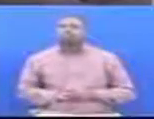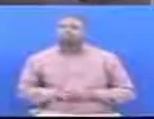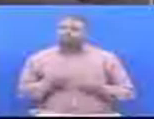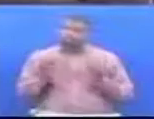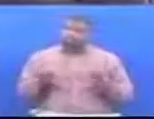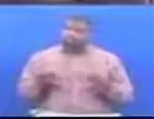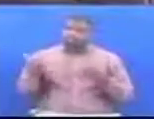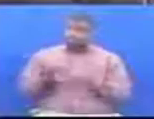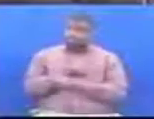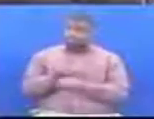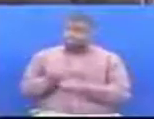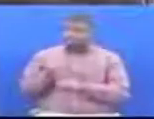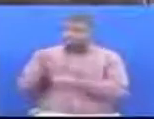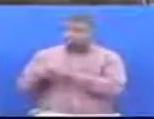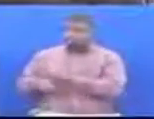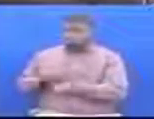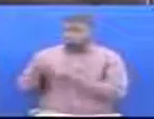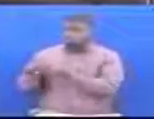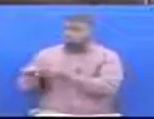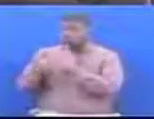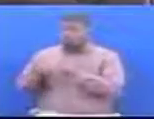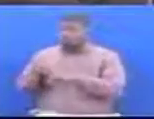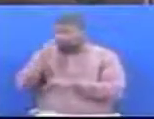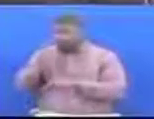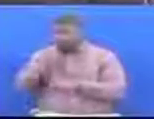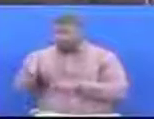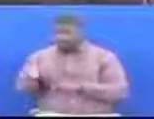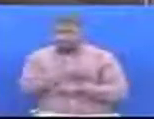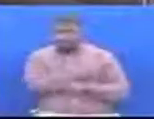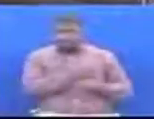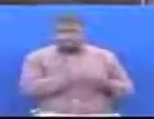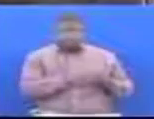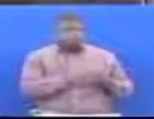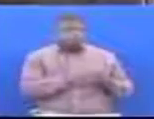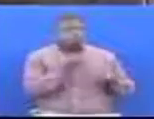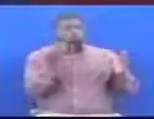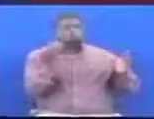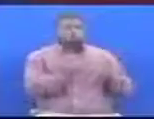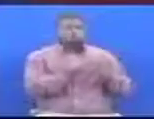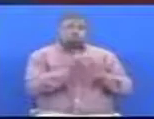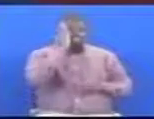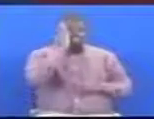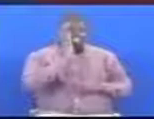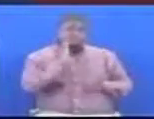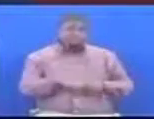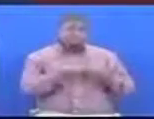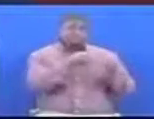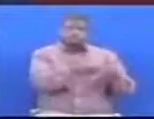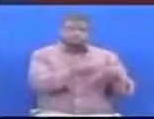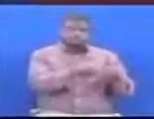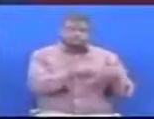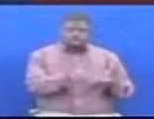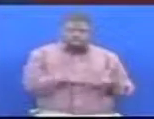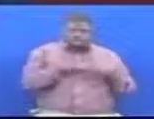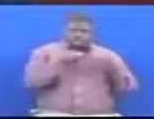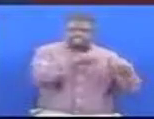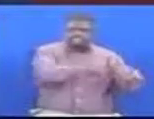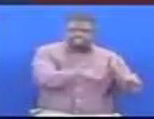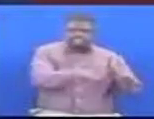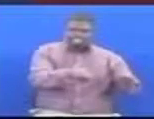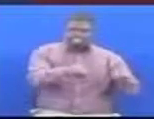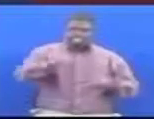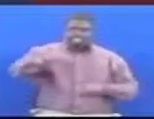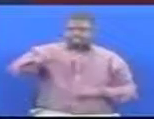Alishapata tuzo ya Mwalimu Nyerere mwaka 84. Mwaka 92 alitunukiwa na Umoja wa Vijana nishati ya Mlima Kilimanjaro kwa kutambua mchango